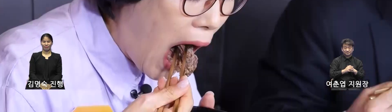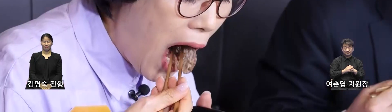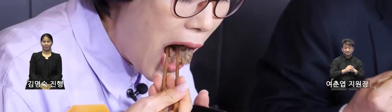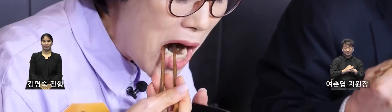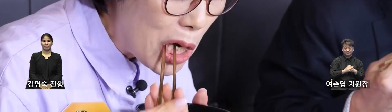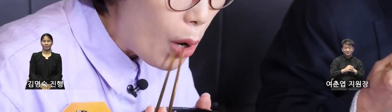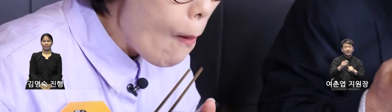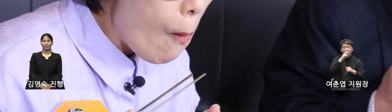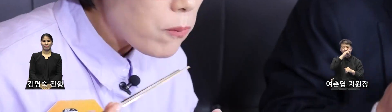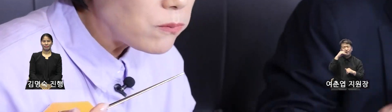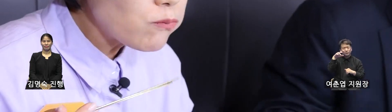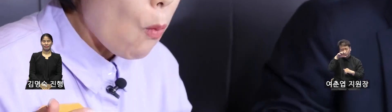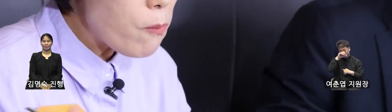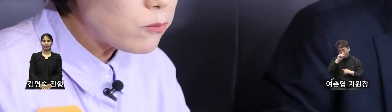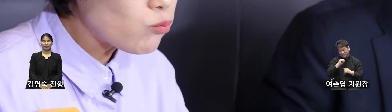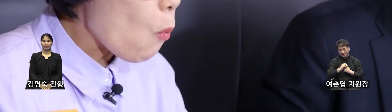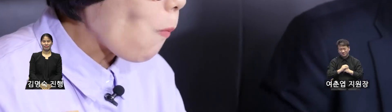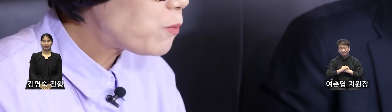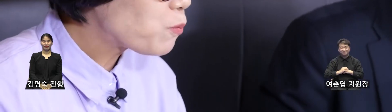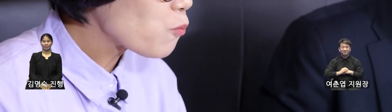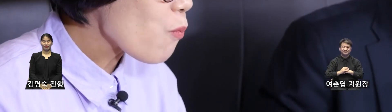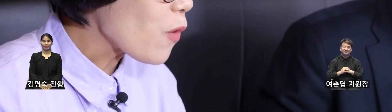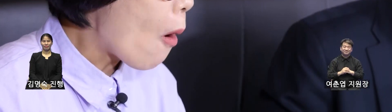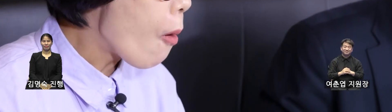향기 좋습니다.